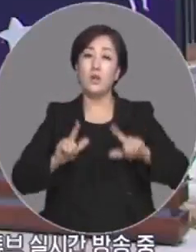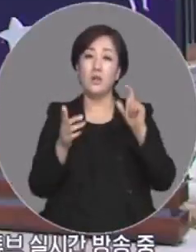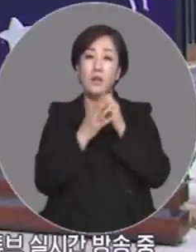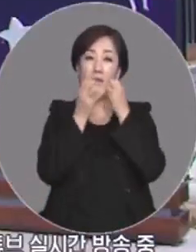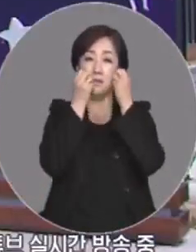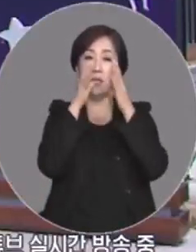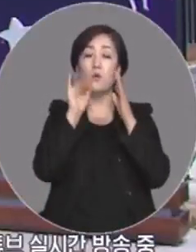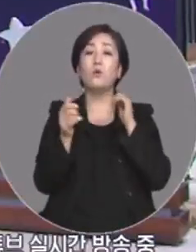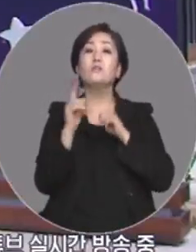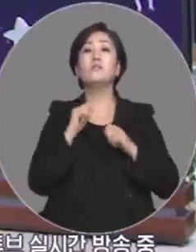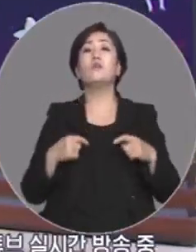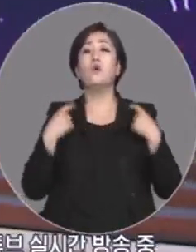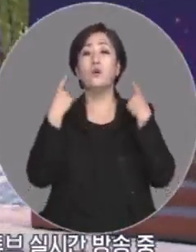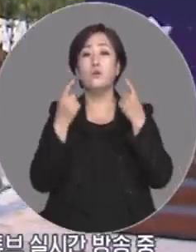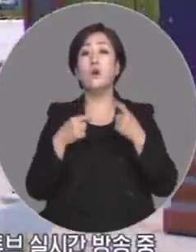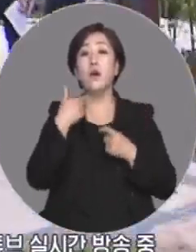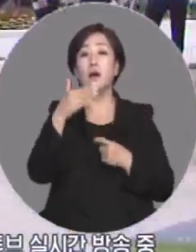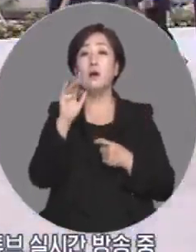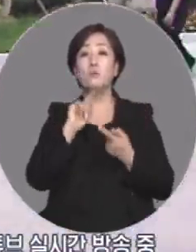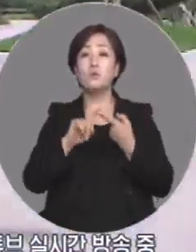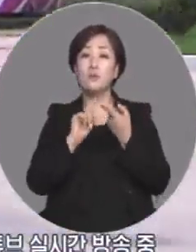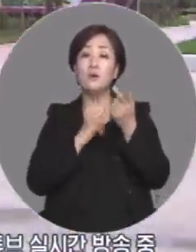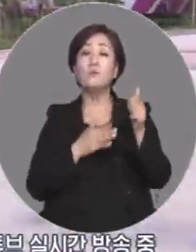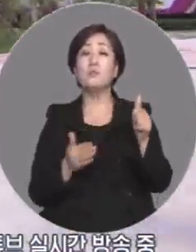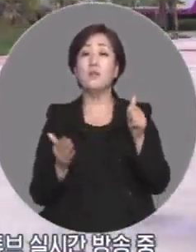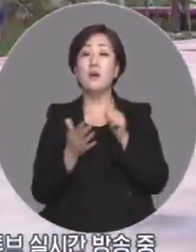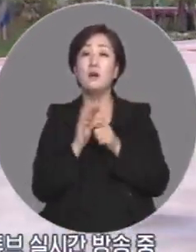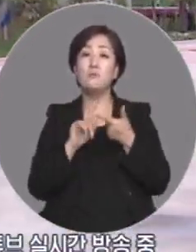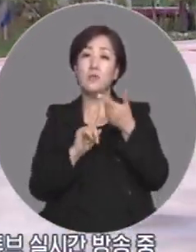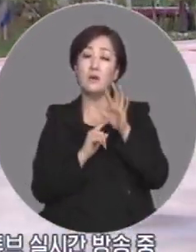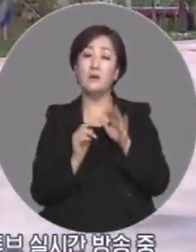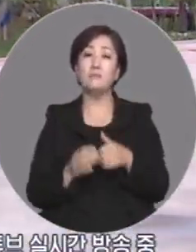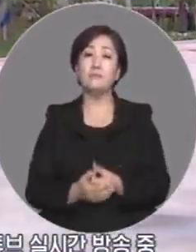울산의 새로운 명소로 휴가를 떠나보는 건 어떨까요? UBC 뉴스 신혜지입니다.